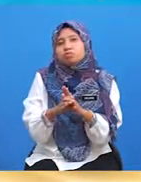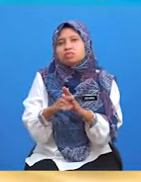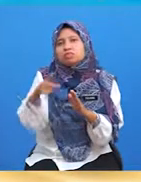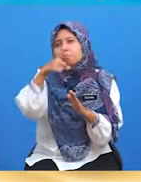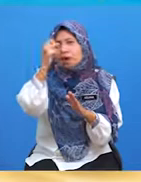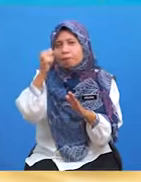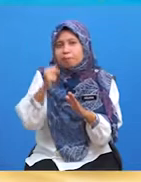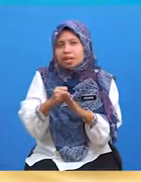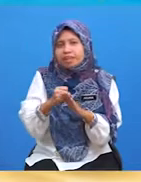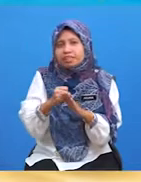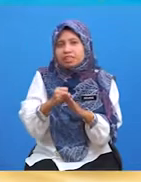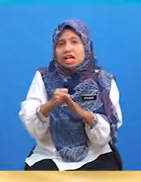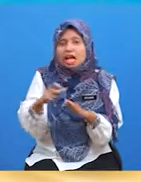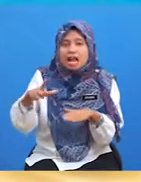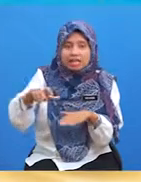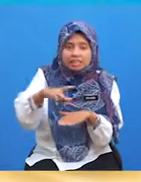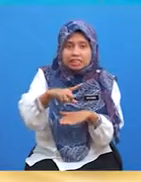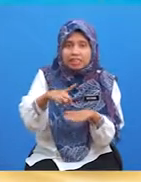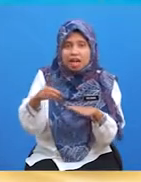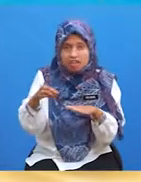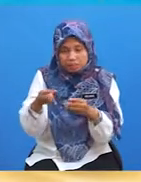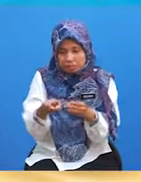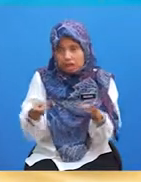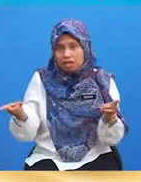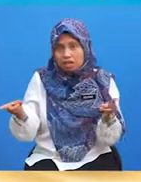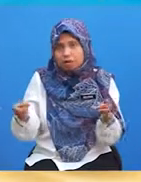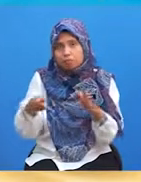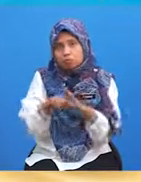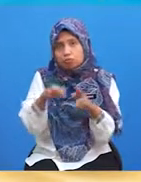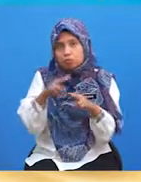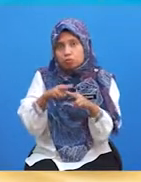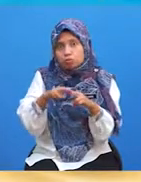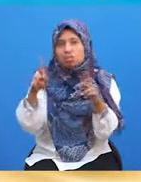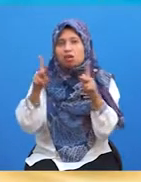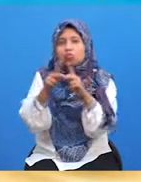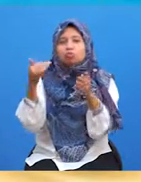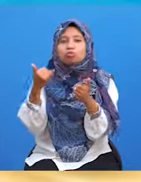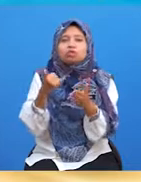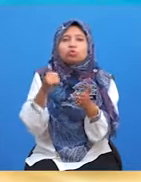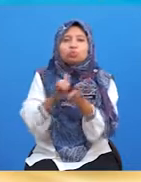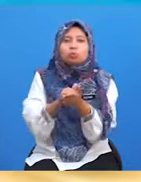darat, kehidupan penduduk di kampung itu masih dalam kemiskinan.